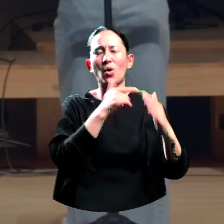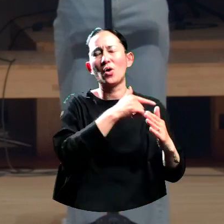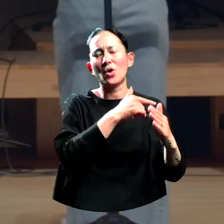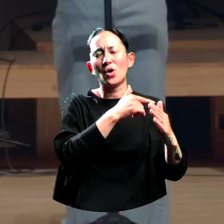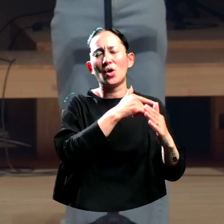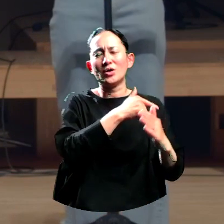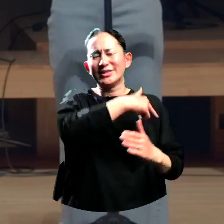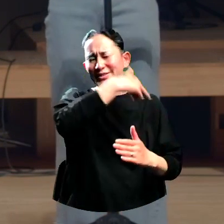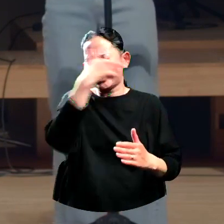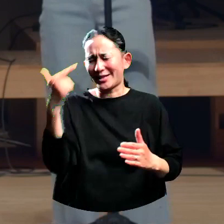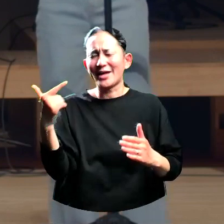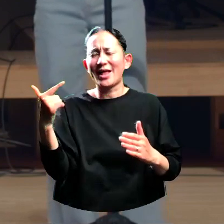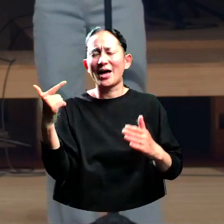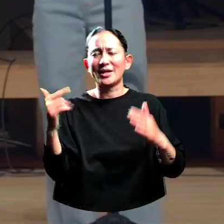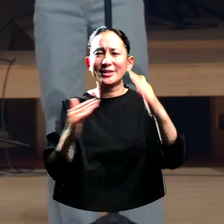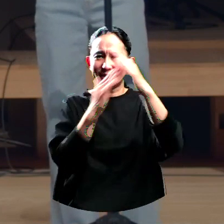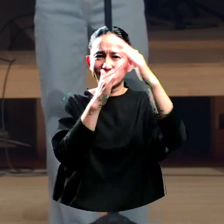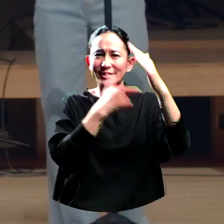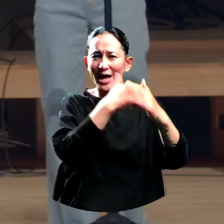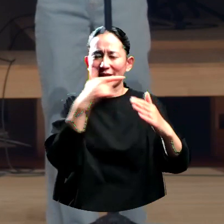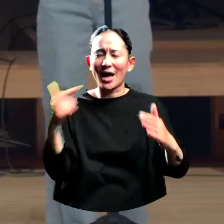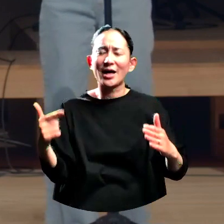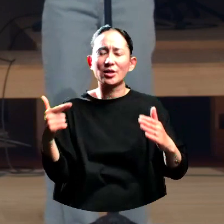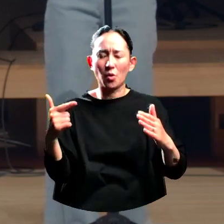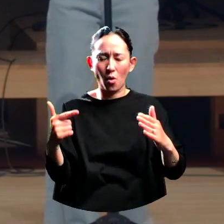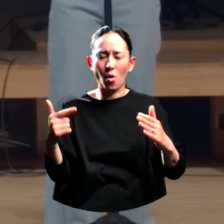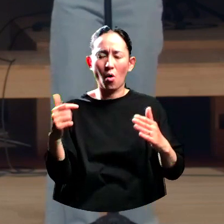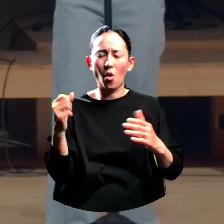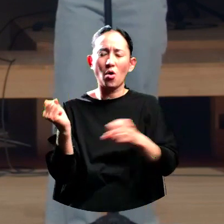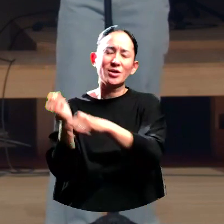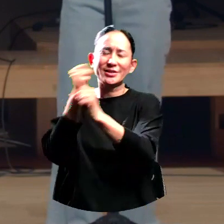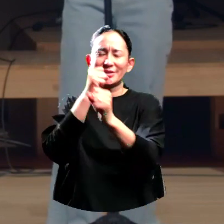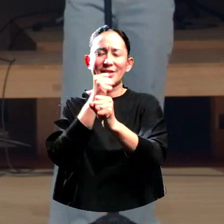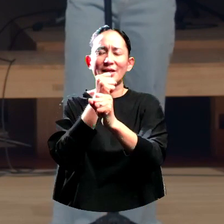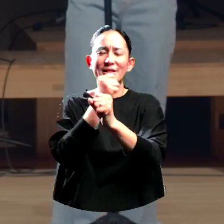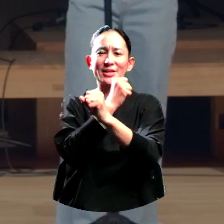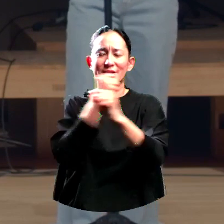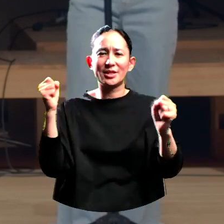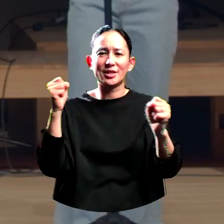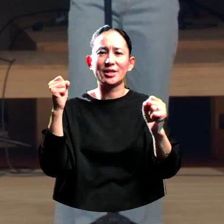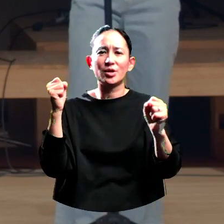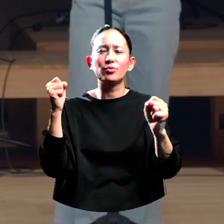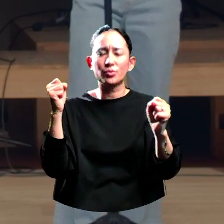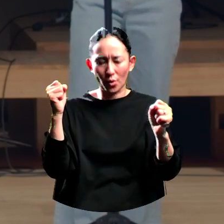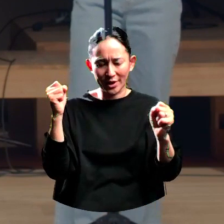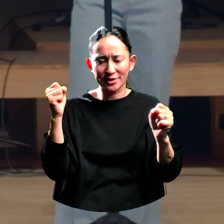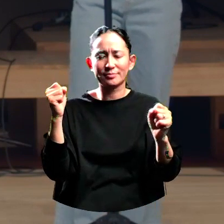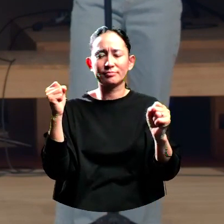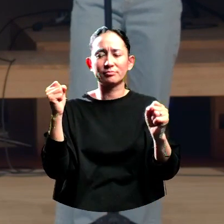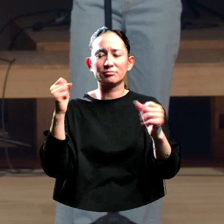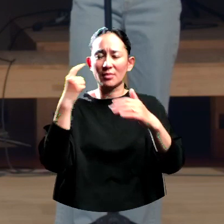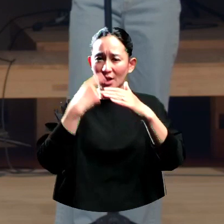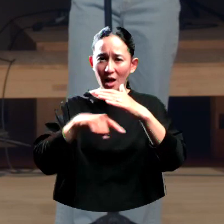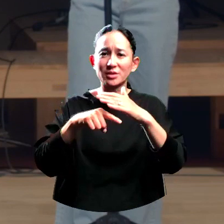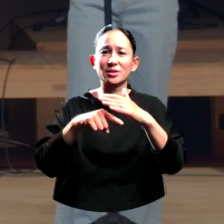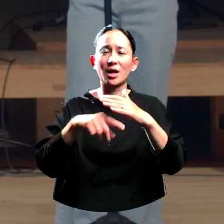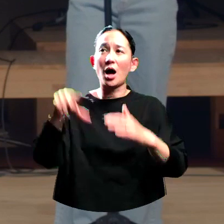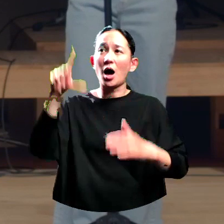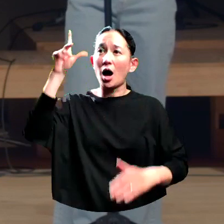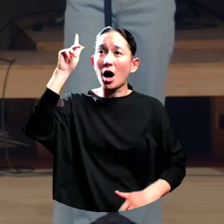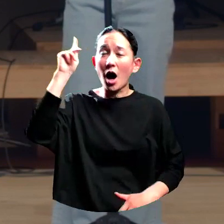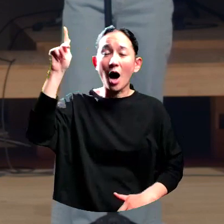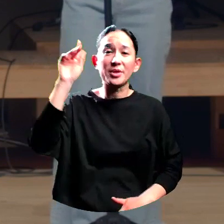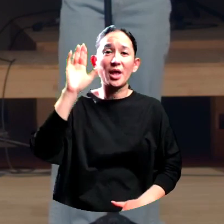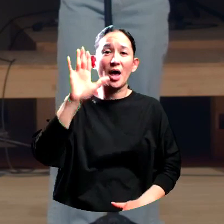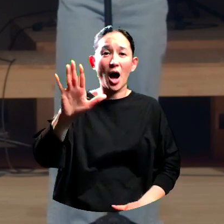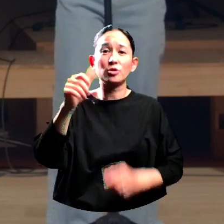say that it's the greatest unrecoverable moment in history. なぜなら神であるお方が救い主であるはずのお